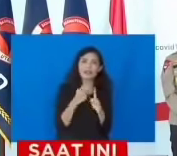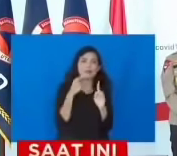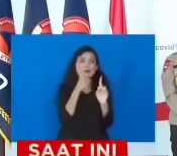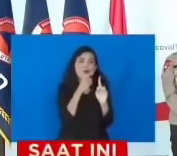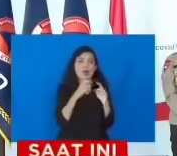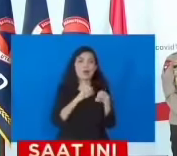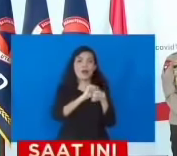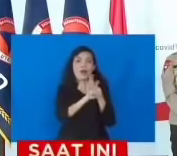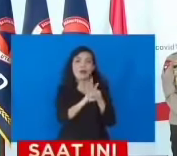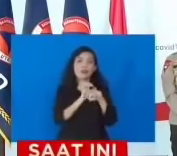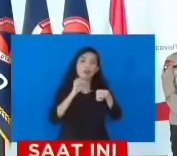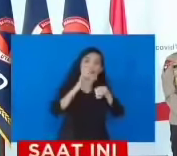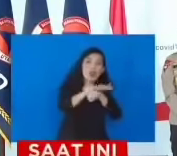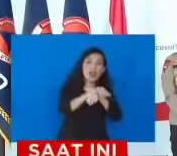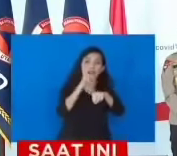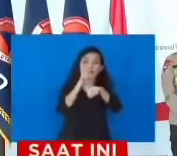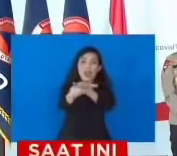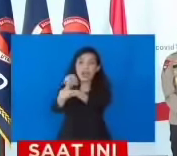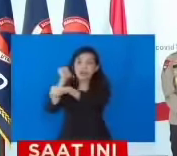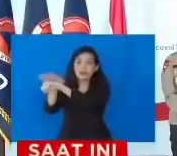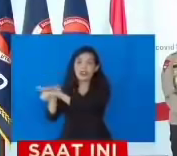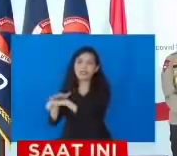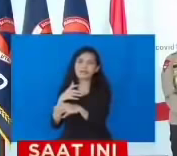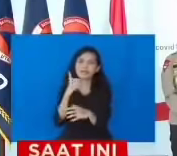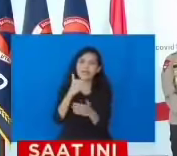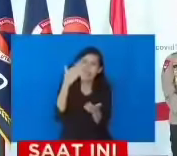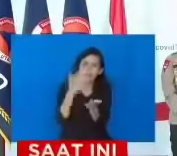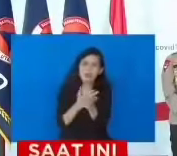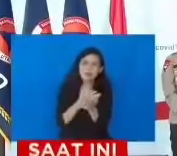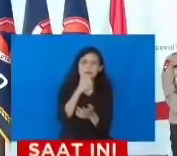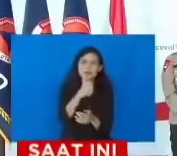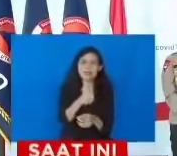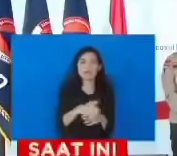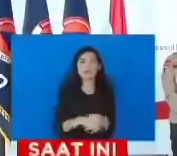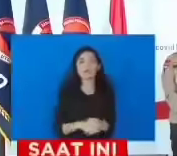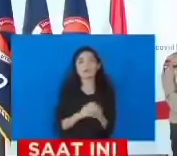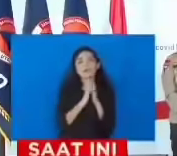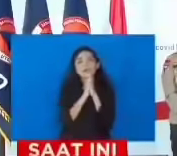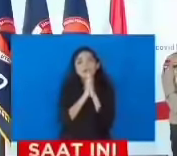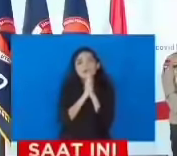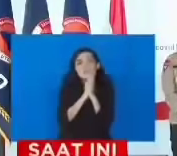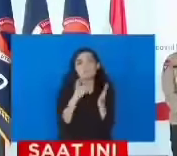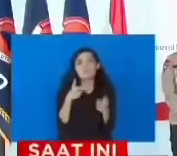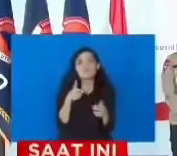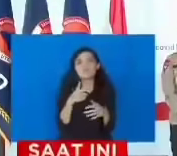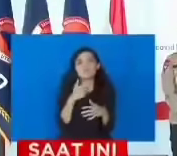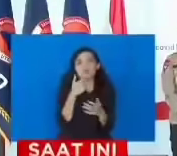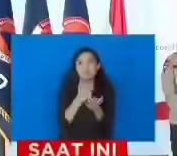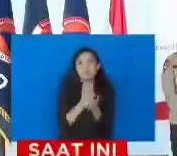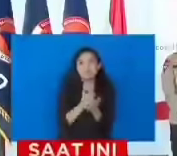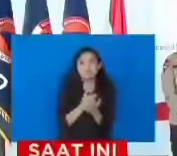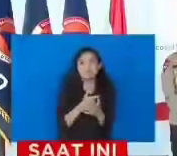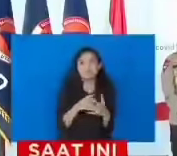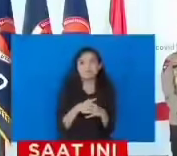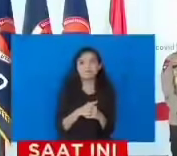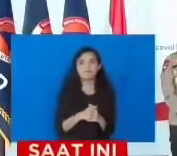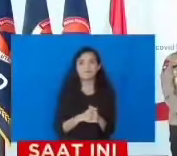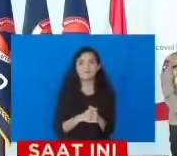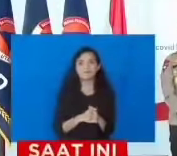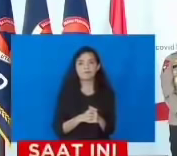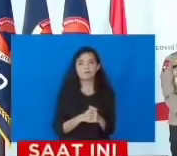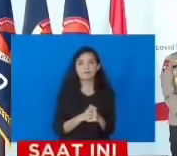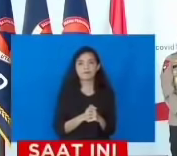penularannya. Oleh karena itu, kami minta ini menjadi bagian utama kita,